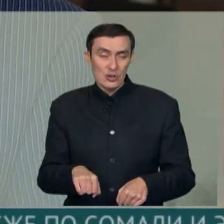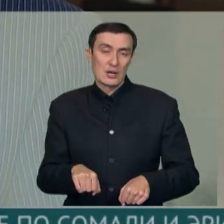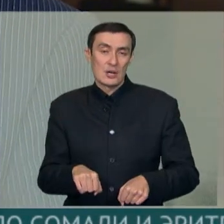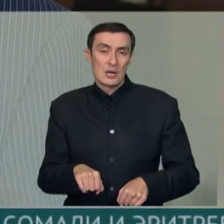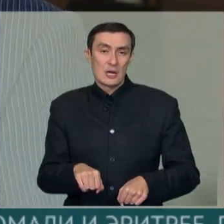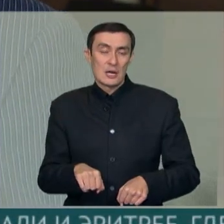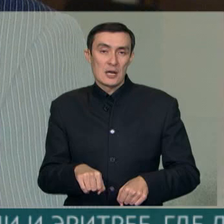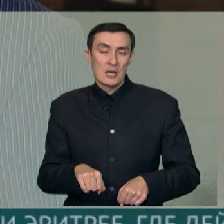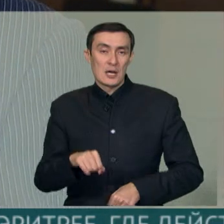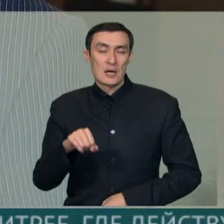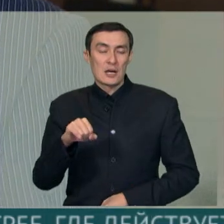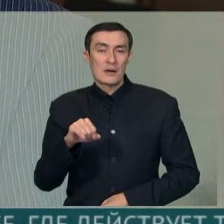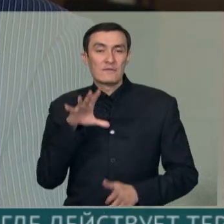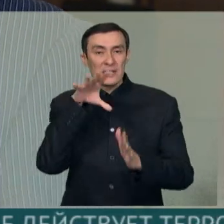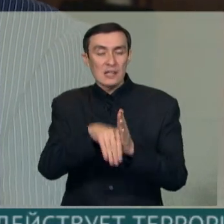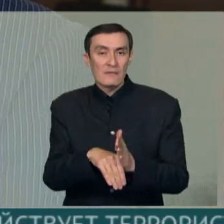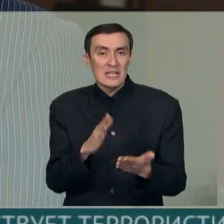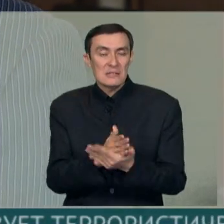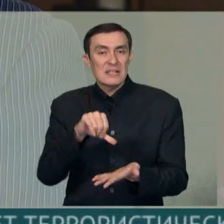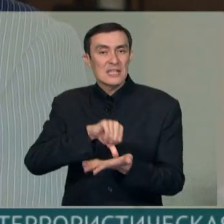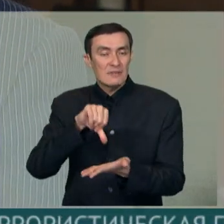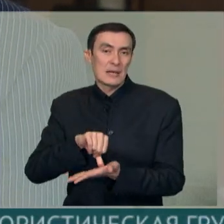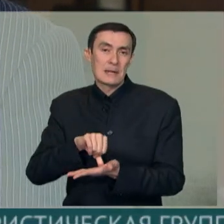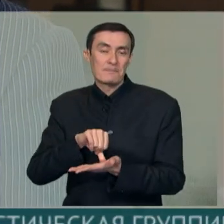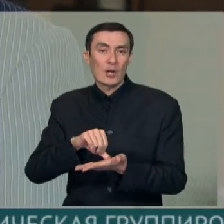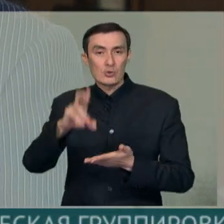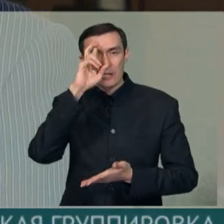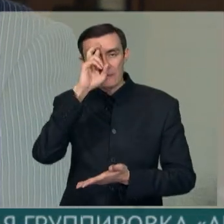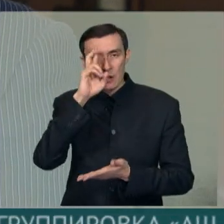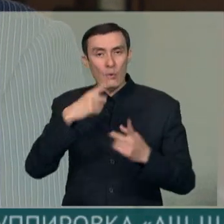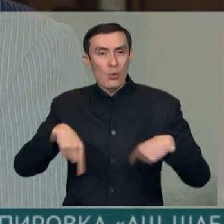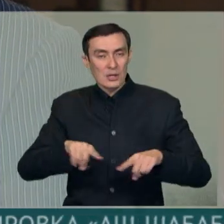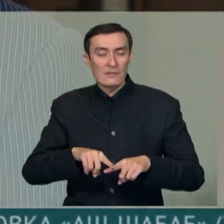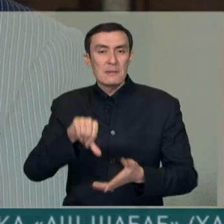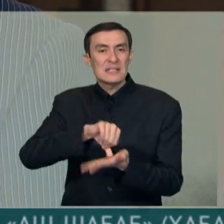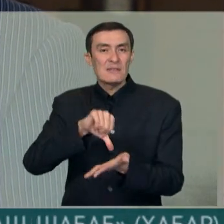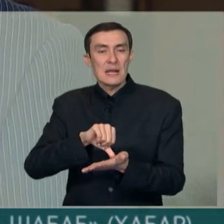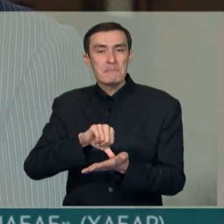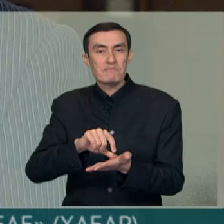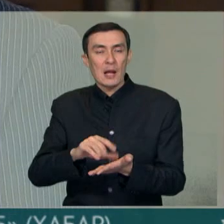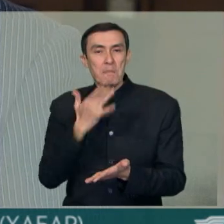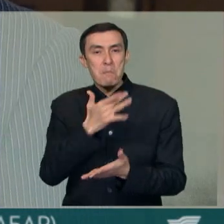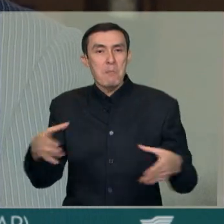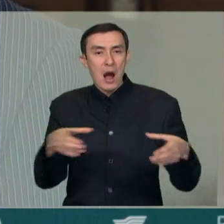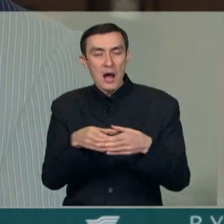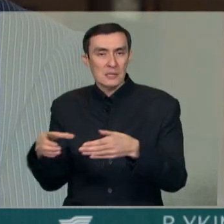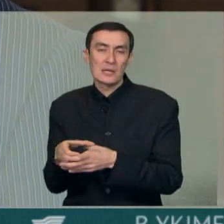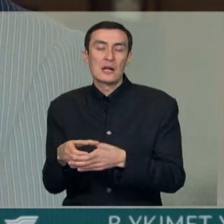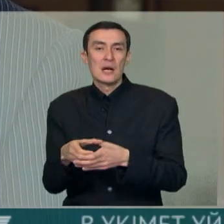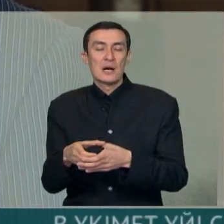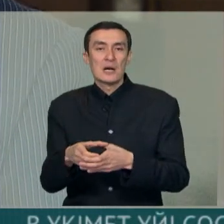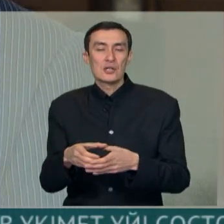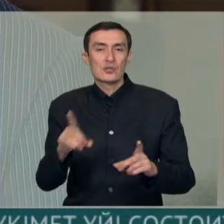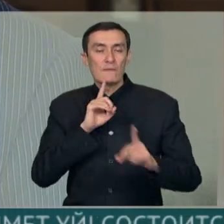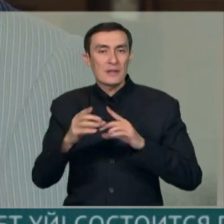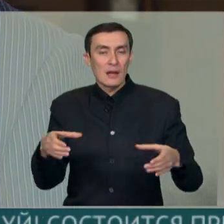они, во-первых, в состав входят туда представители государственных органов, представители партии, представители советов матерей,